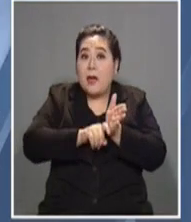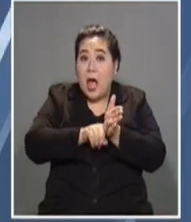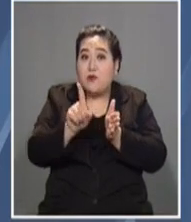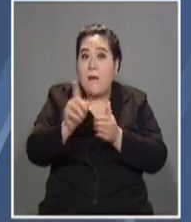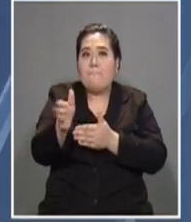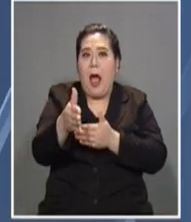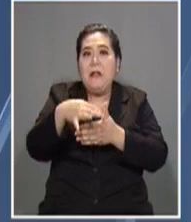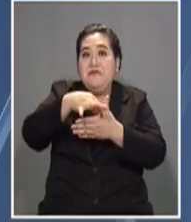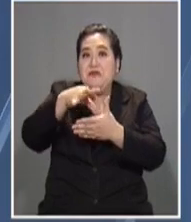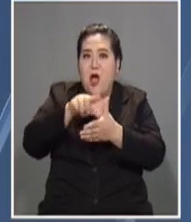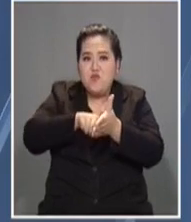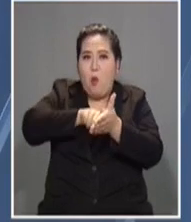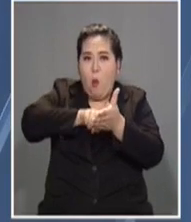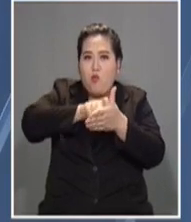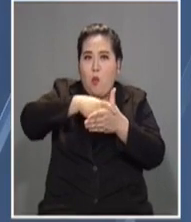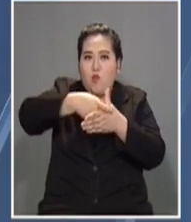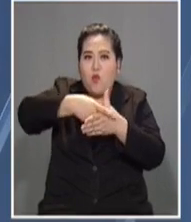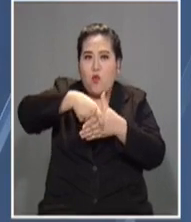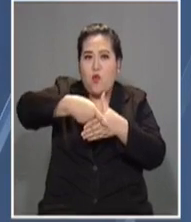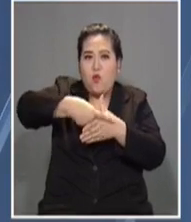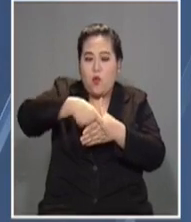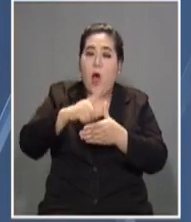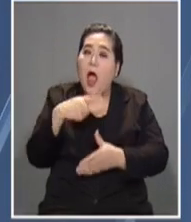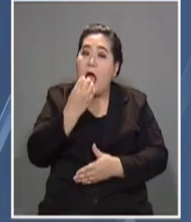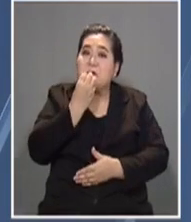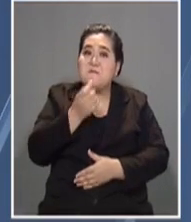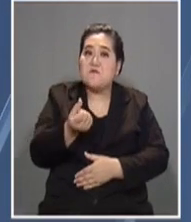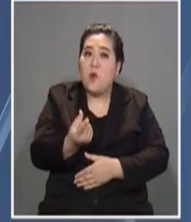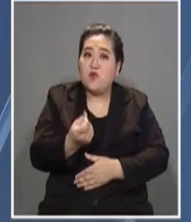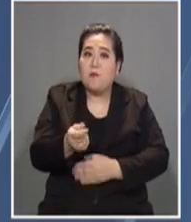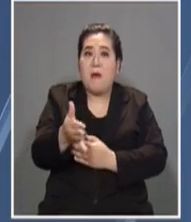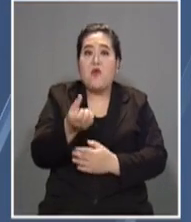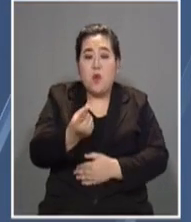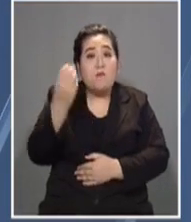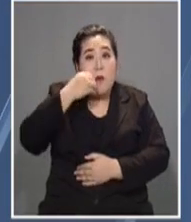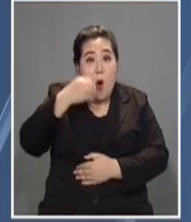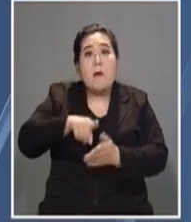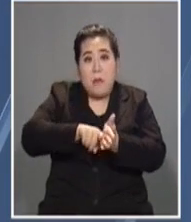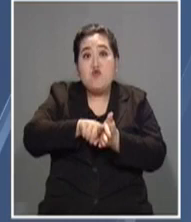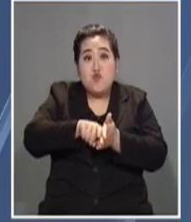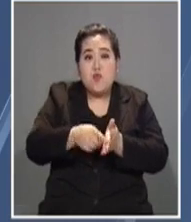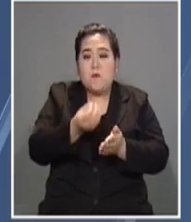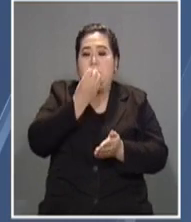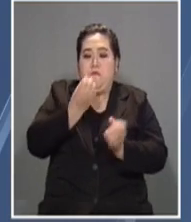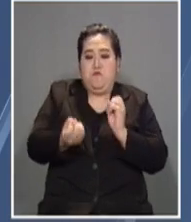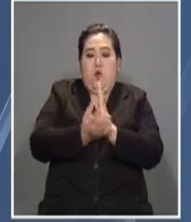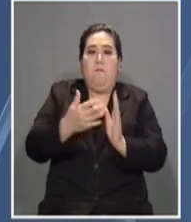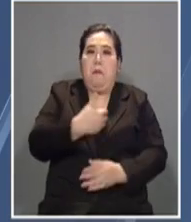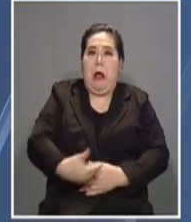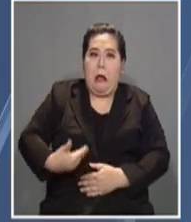านี่บอกละเอียดนะครับ ค นที่กินปลาดิบที่มีพยาธิอยู่ก็จะติดเชื้อพยาธิได้จากนั้นพยา